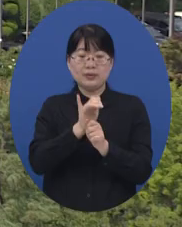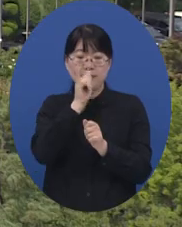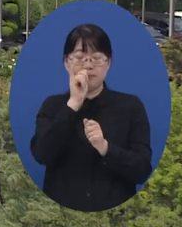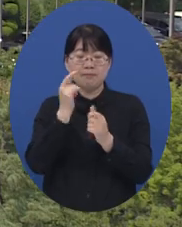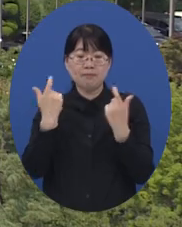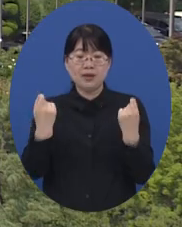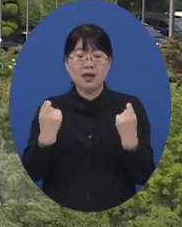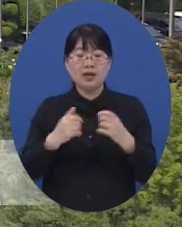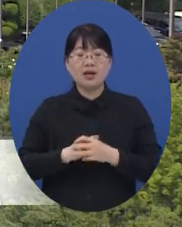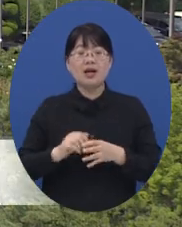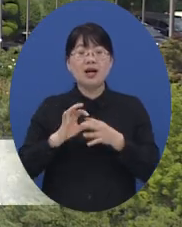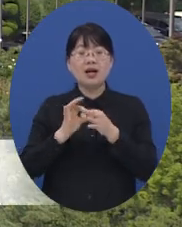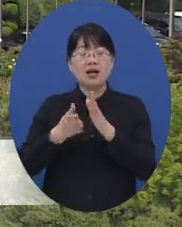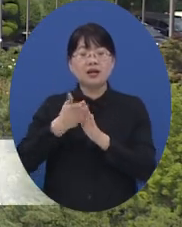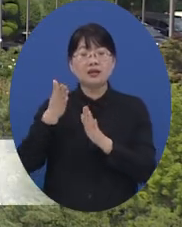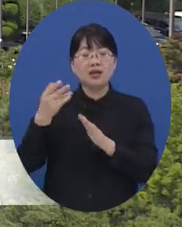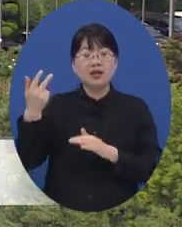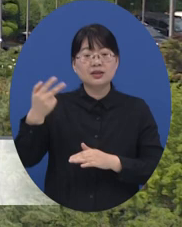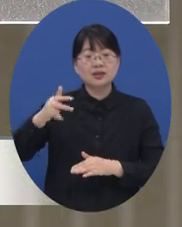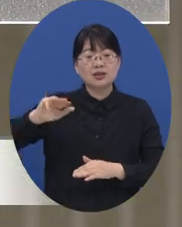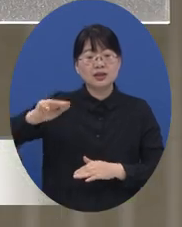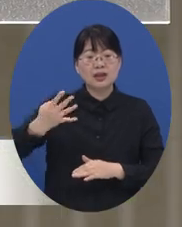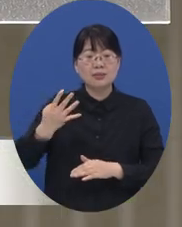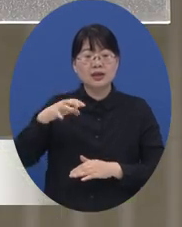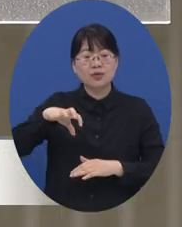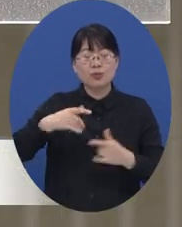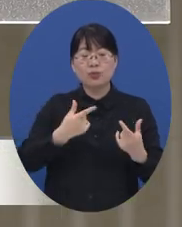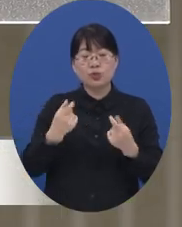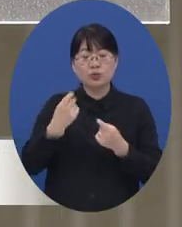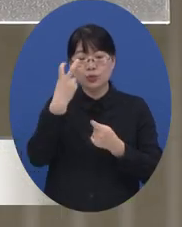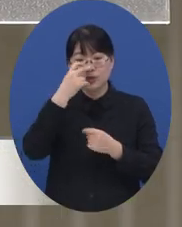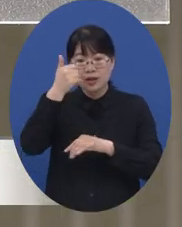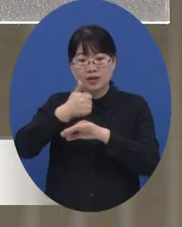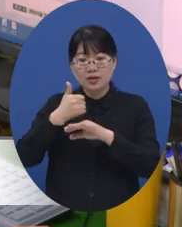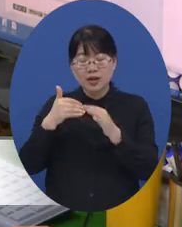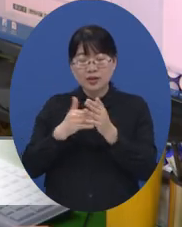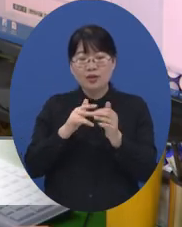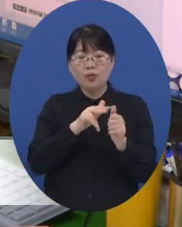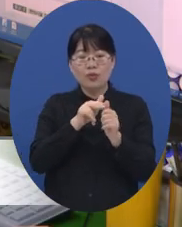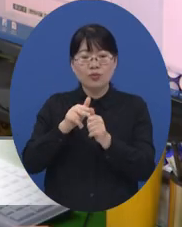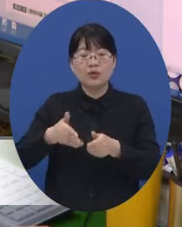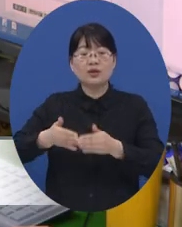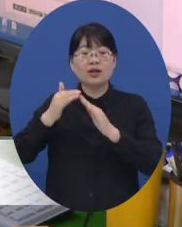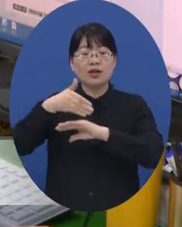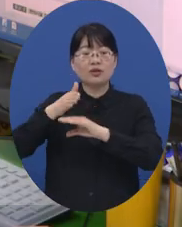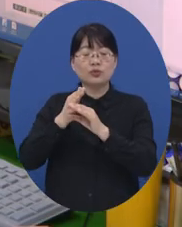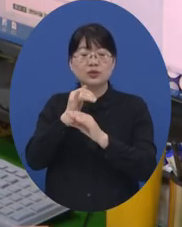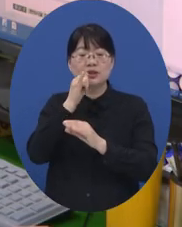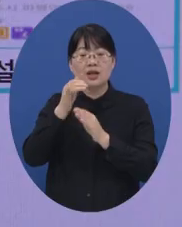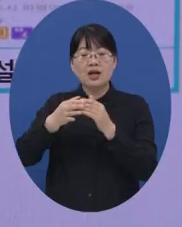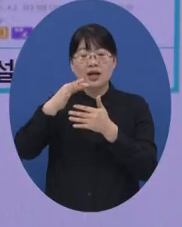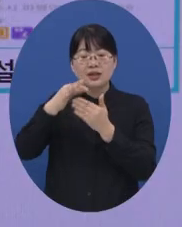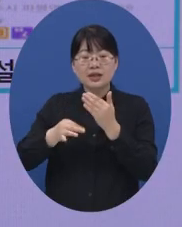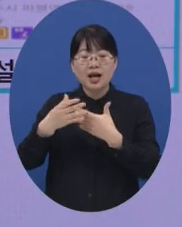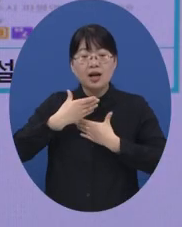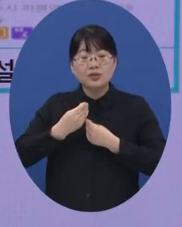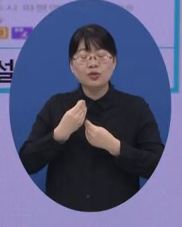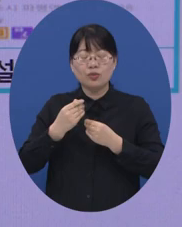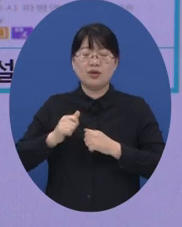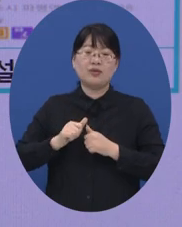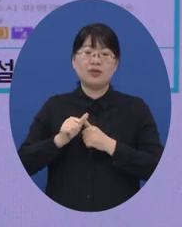기대됩니다. 관련 시설 7,400여 곳을 모두 조사해 데이터베이스를 구축할 계획. 시스템